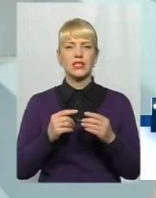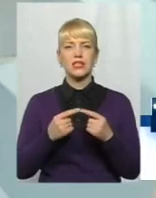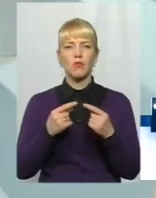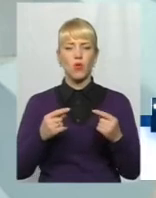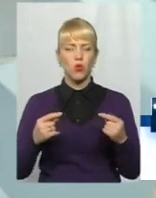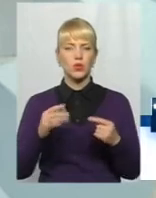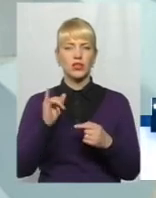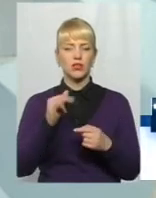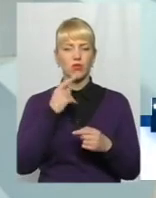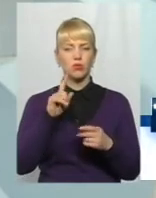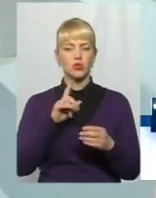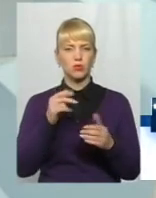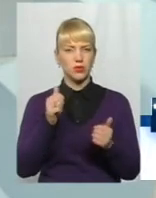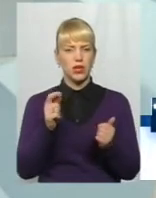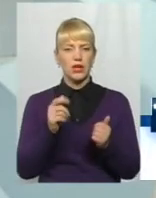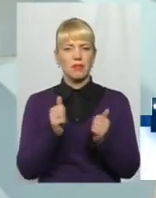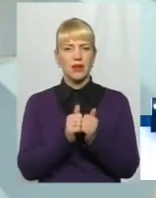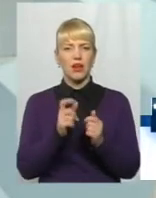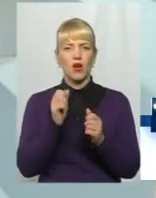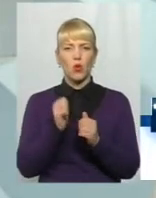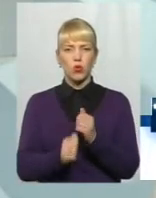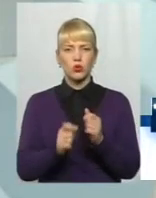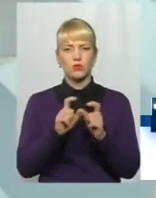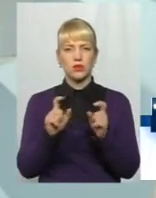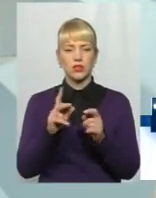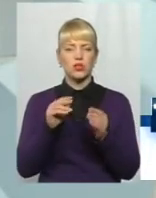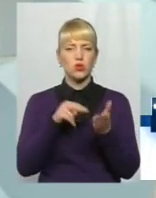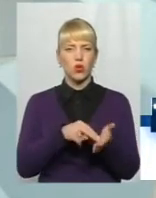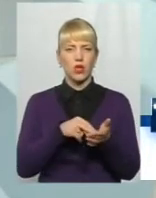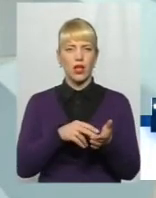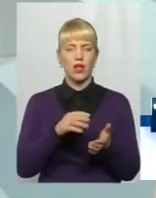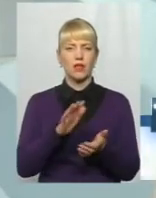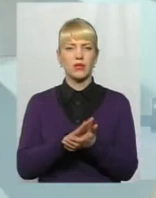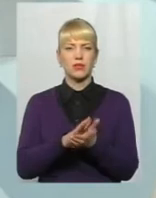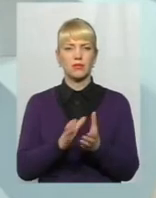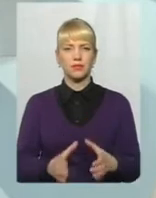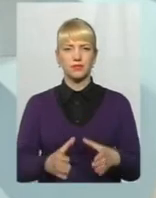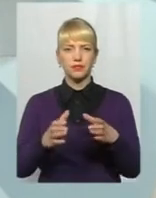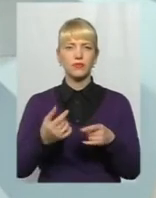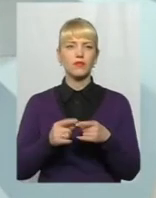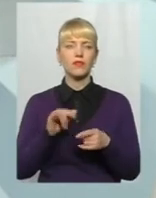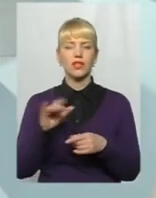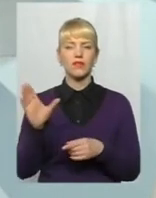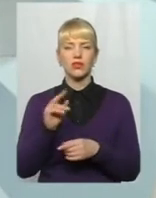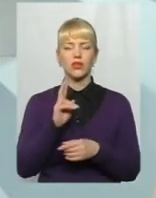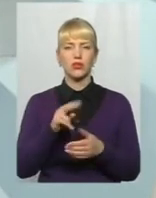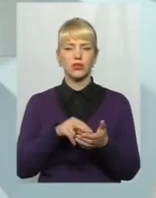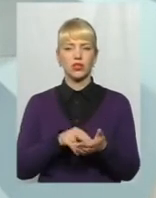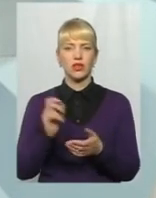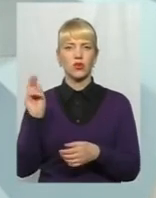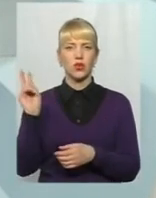як ми бачимо, вони в принципі є, але от спостерігаємо таку картину, я думаю, не тільки я, а всі, що стоять на тролейбусній